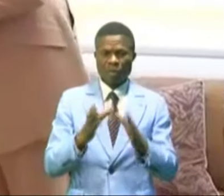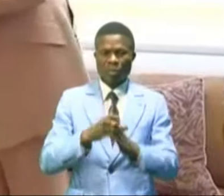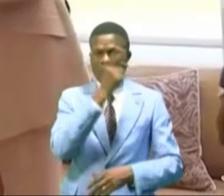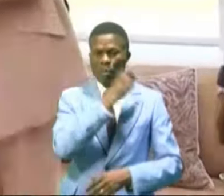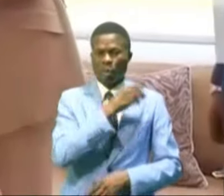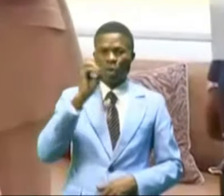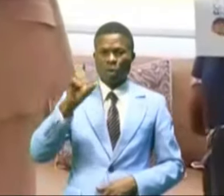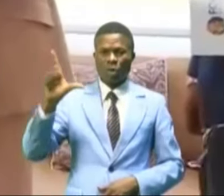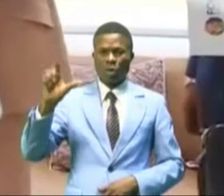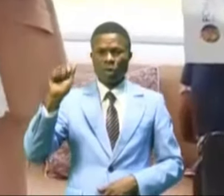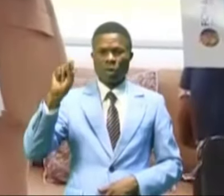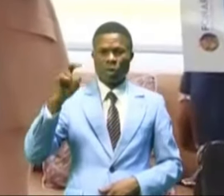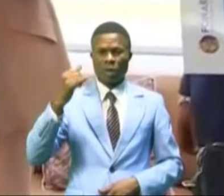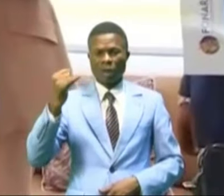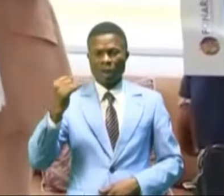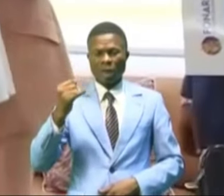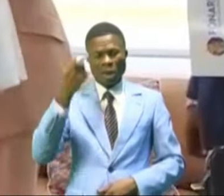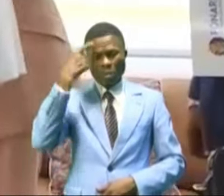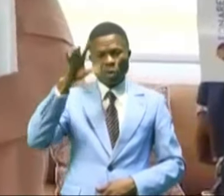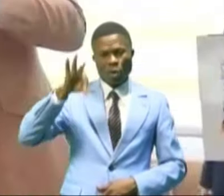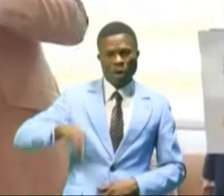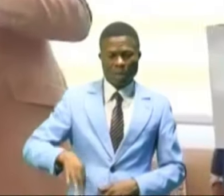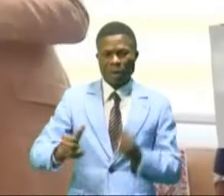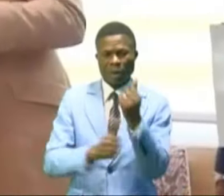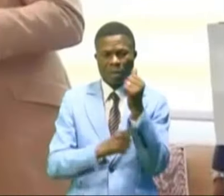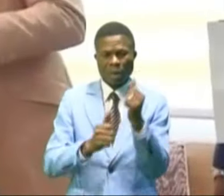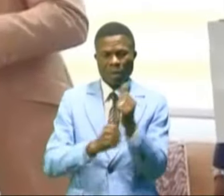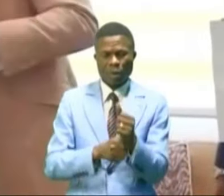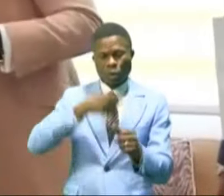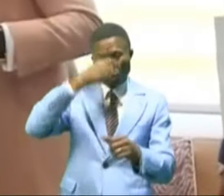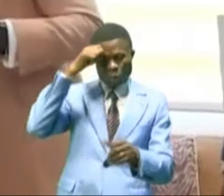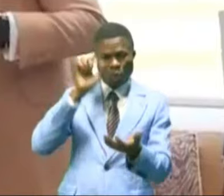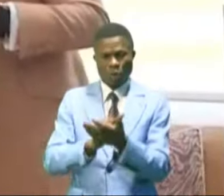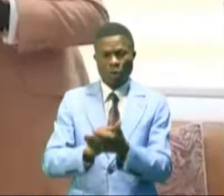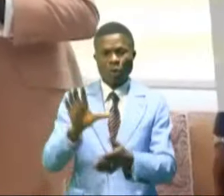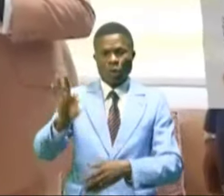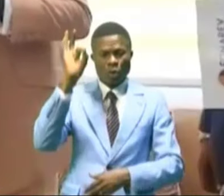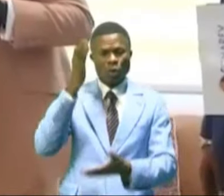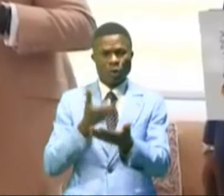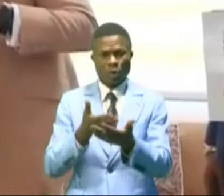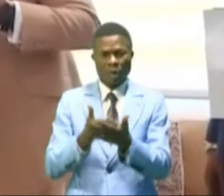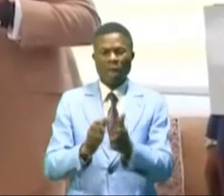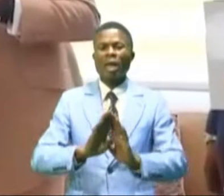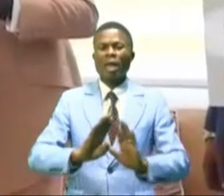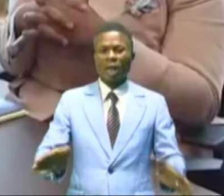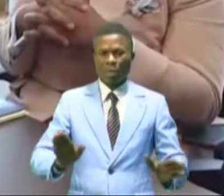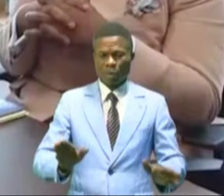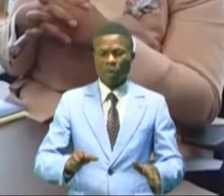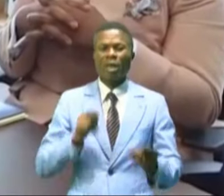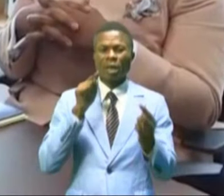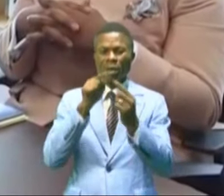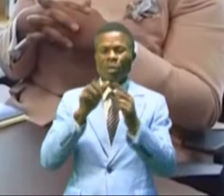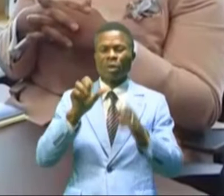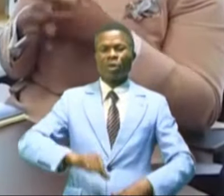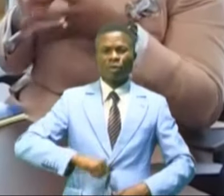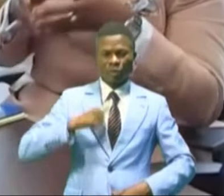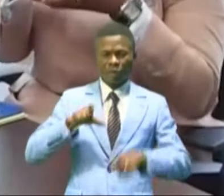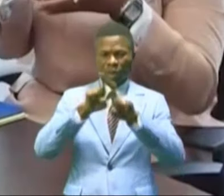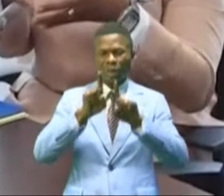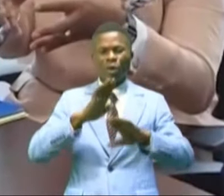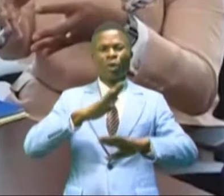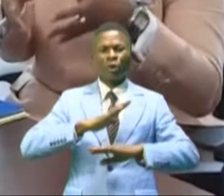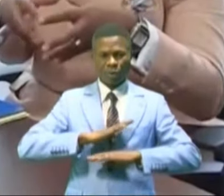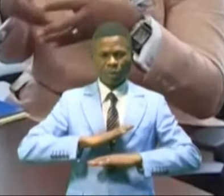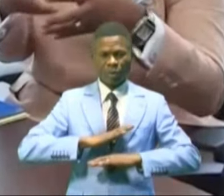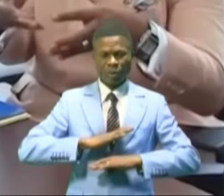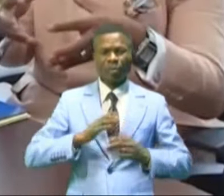Olangui en faveur des démunis. Pour l'ambassadeur du FONAREV, cette nomination vaut un véritable motif de fierté et de satisfaction.